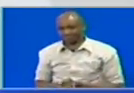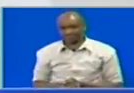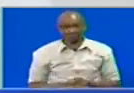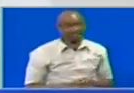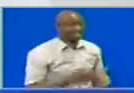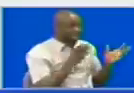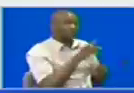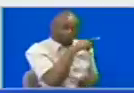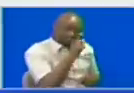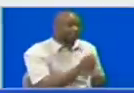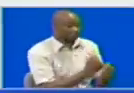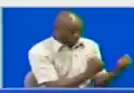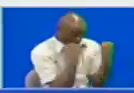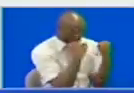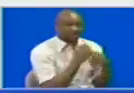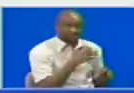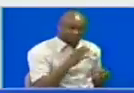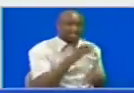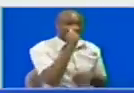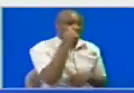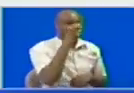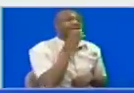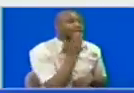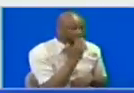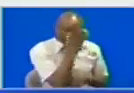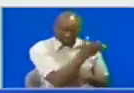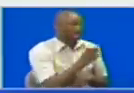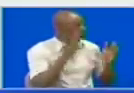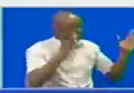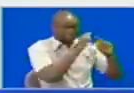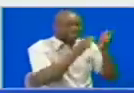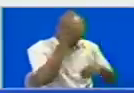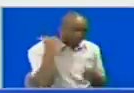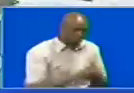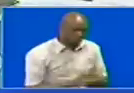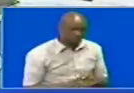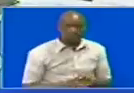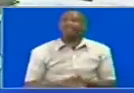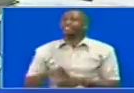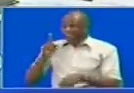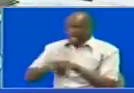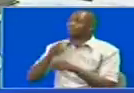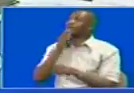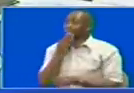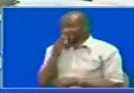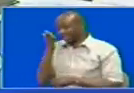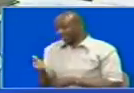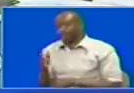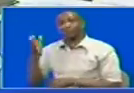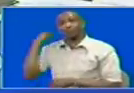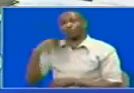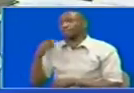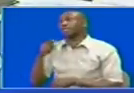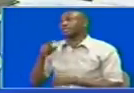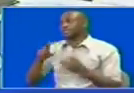Basi ukajipata vipi kwenye AFC? Ndio wakati ule AFC ilikuwa timu kubwa sana. AFC mwanzo nilipotoka,